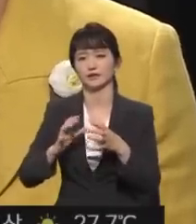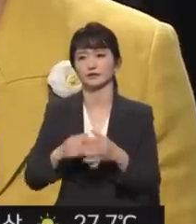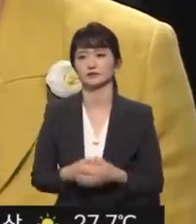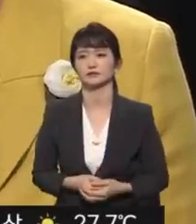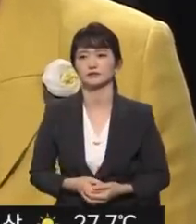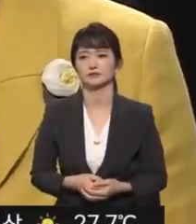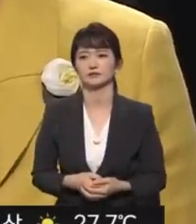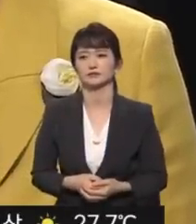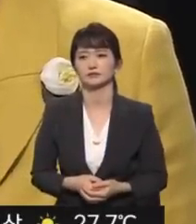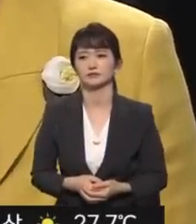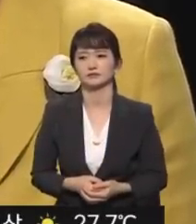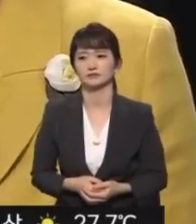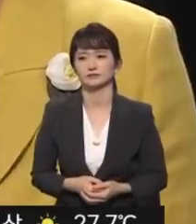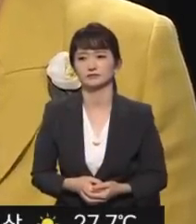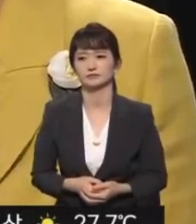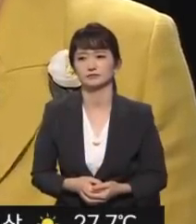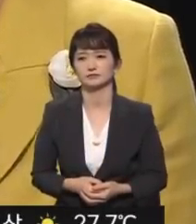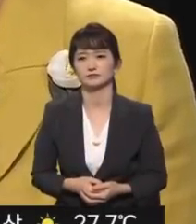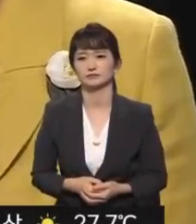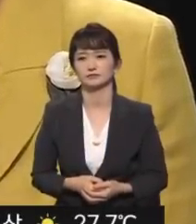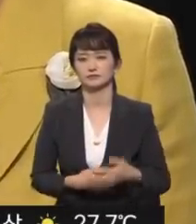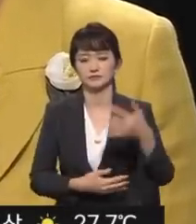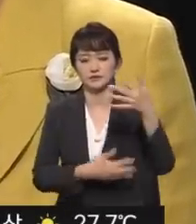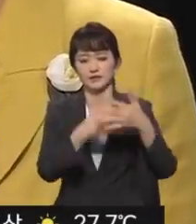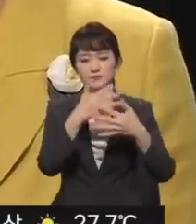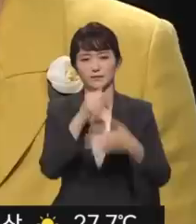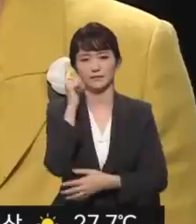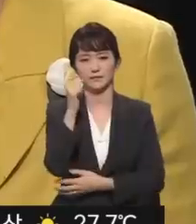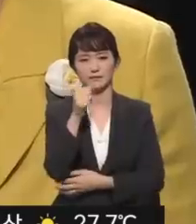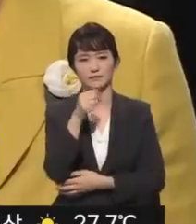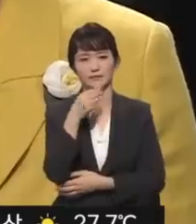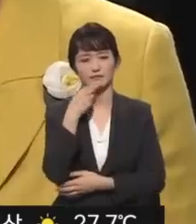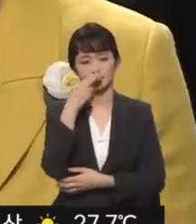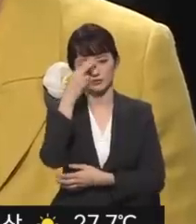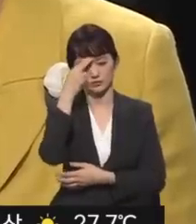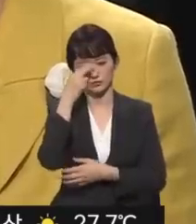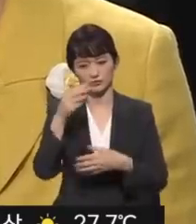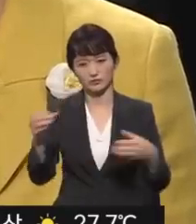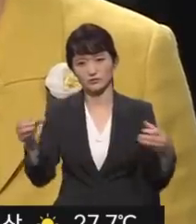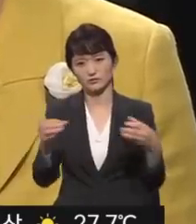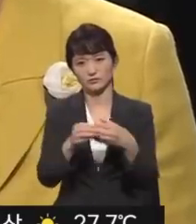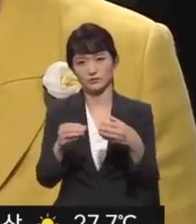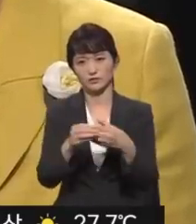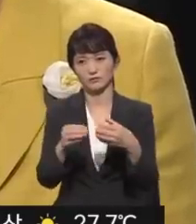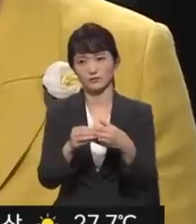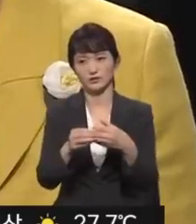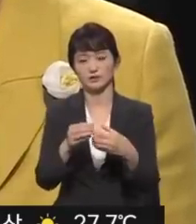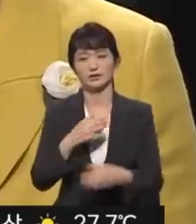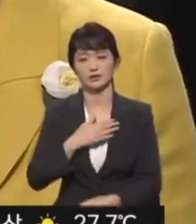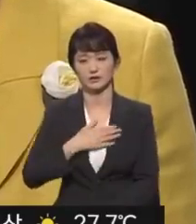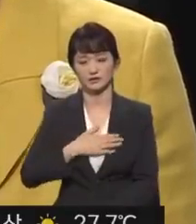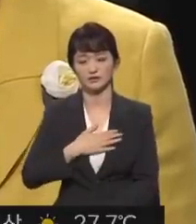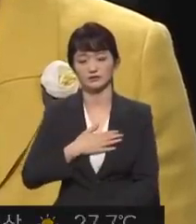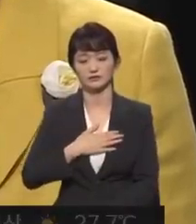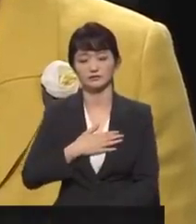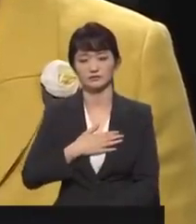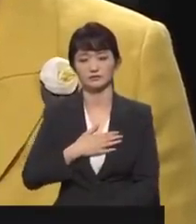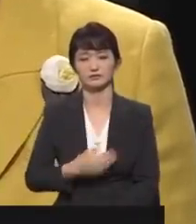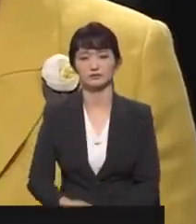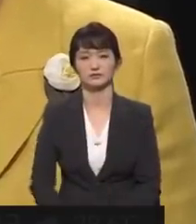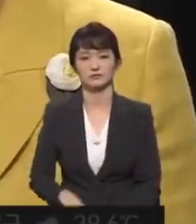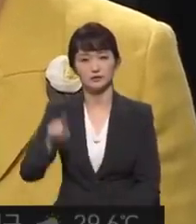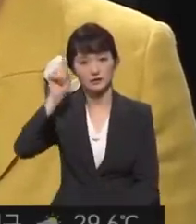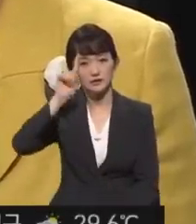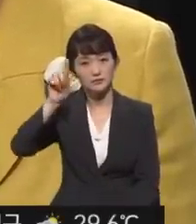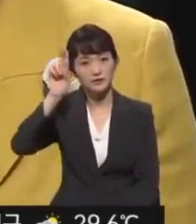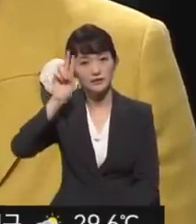맨날 뭐 이거 하고 관대하고 이것만 화면에 나오니까 웬만한 사람들은 다 진짜 반목 문 줄 아는 1박 2일로 반복문 줄 아는 연찬